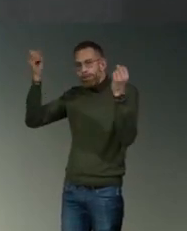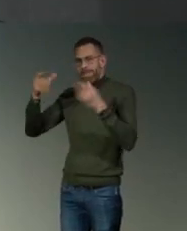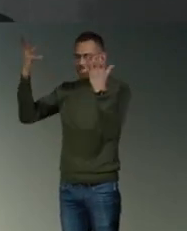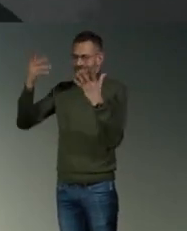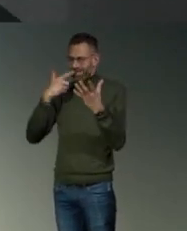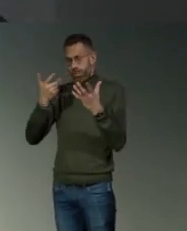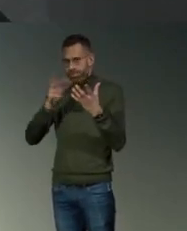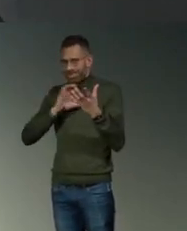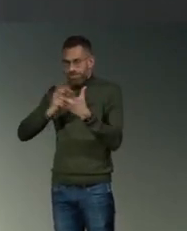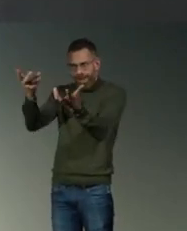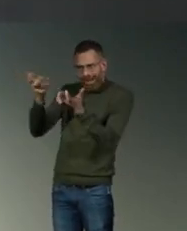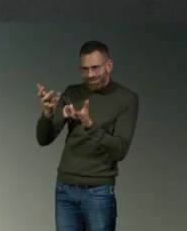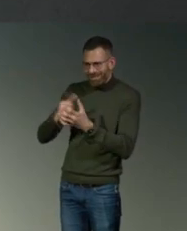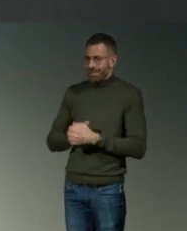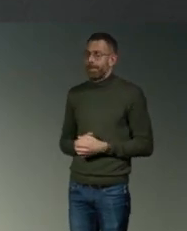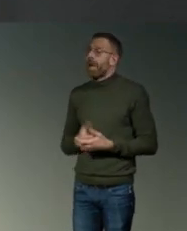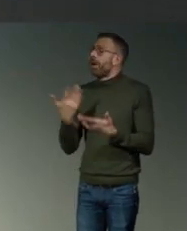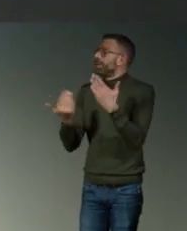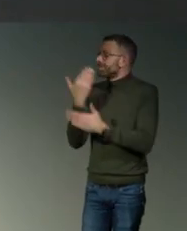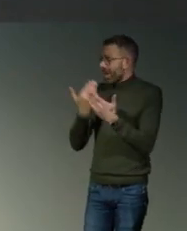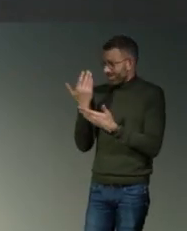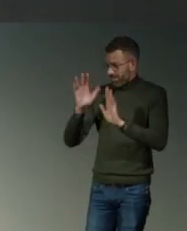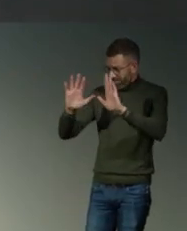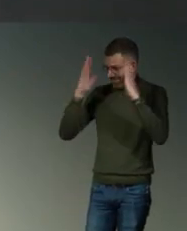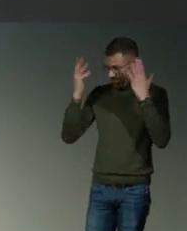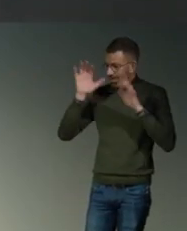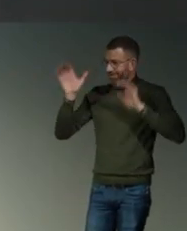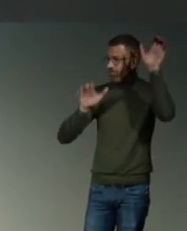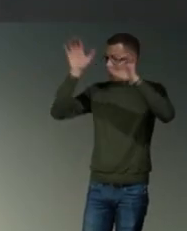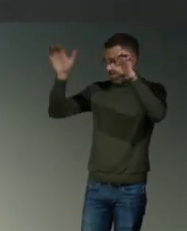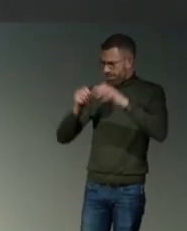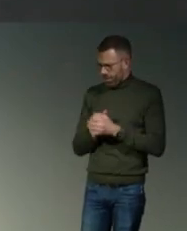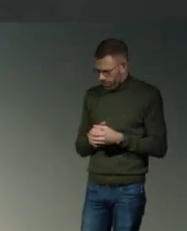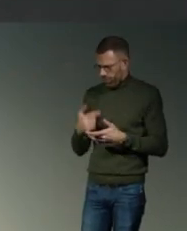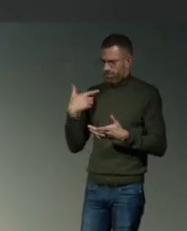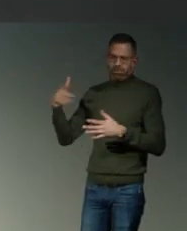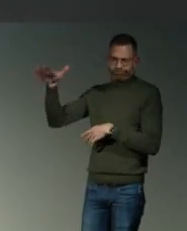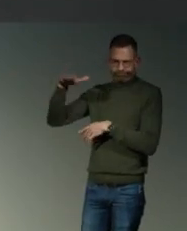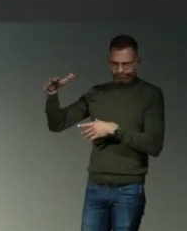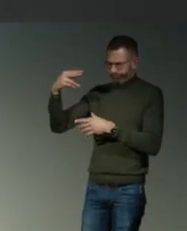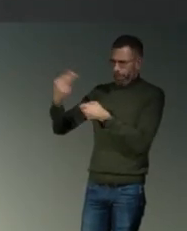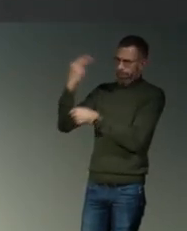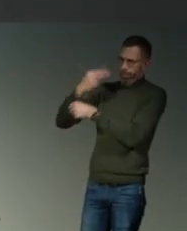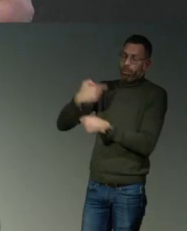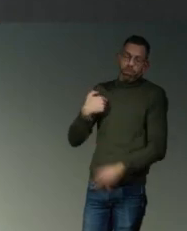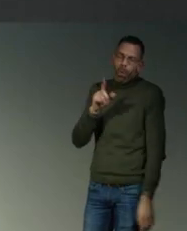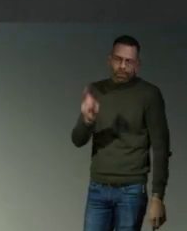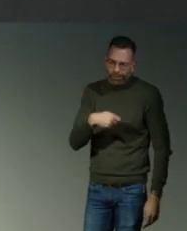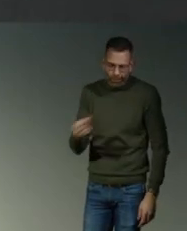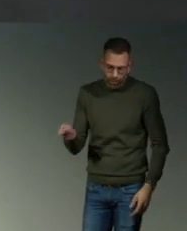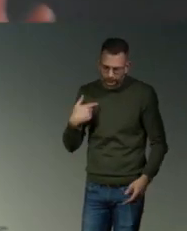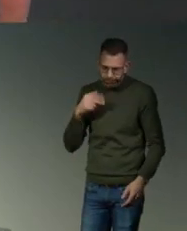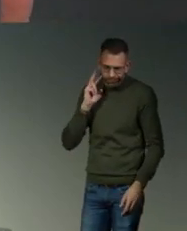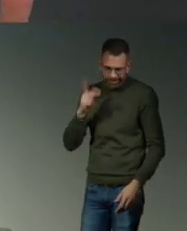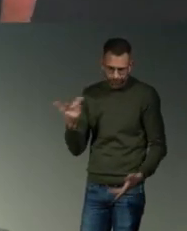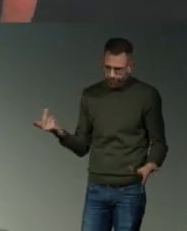reprendre, puisque c'est ce matin en forêt de Fontainebleau, en gros, je me fais insulter, mais c'est normal, ça, j'étais là, bon, il me voit, il m'insulte,